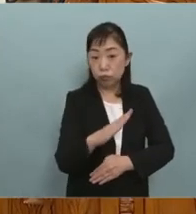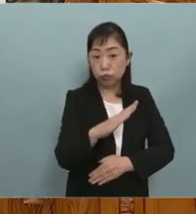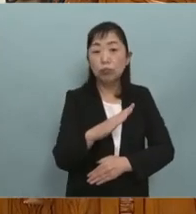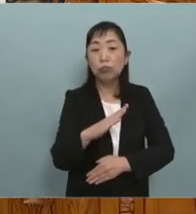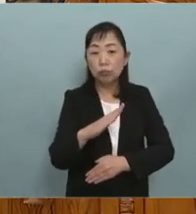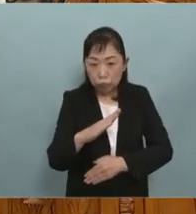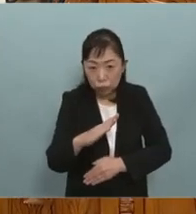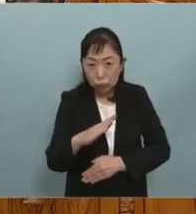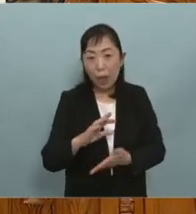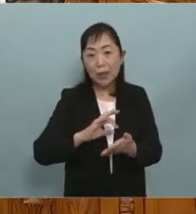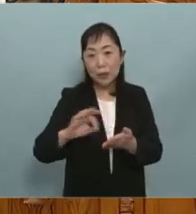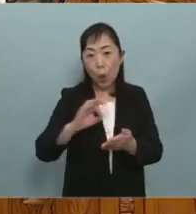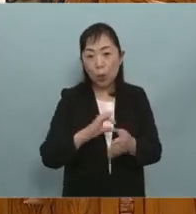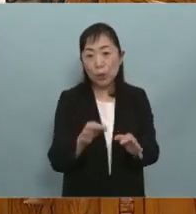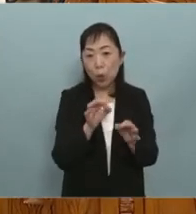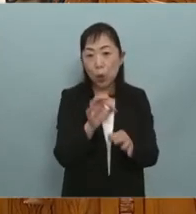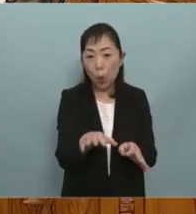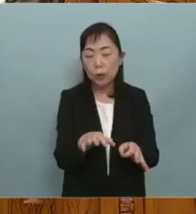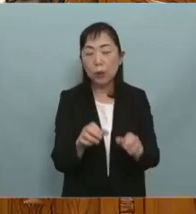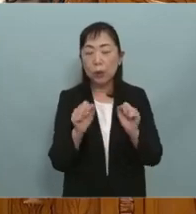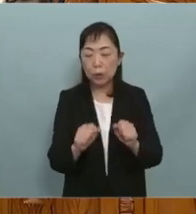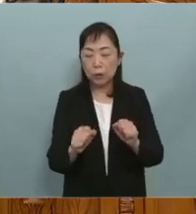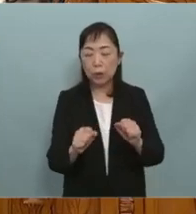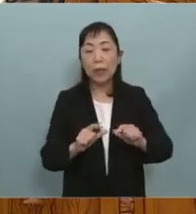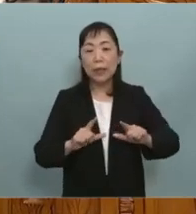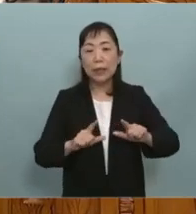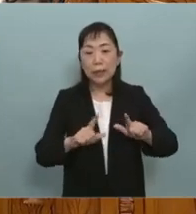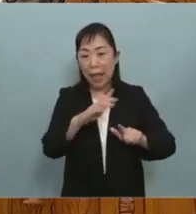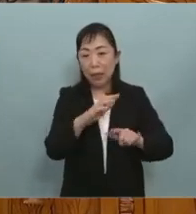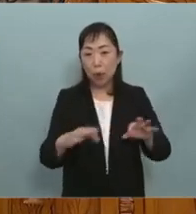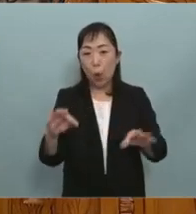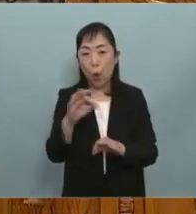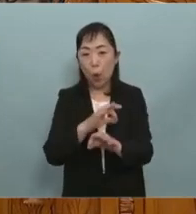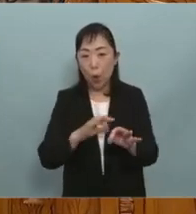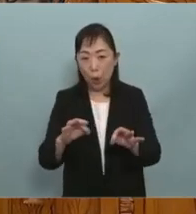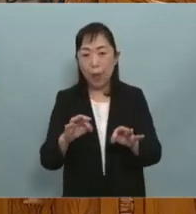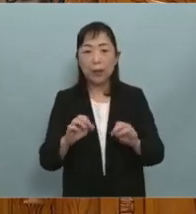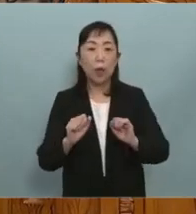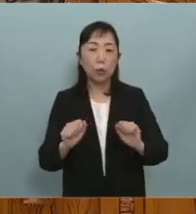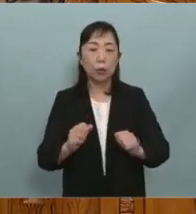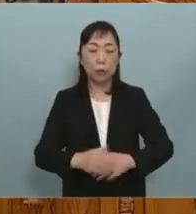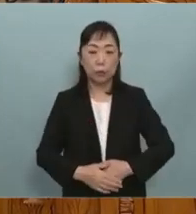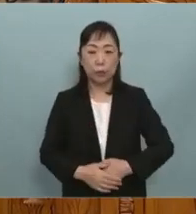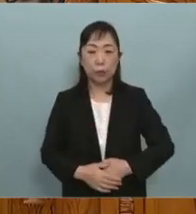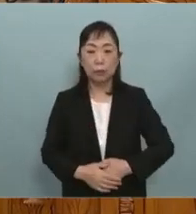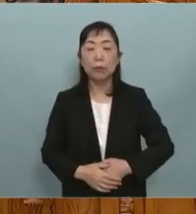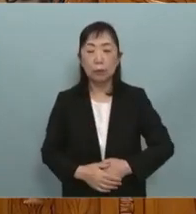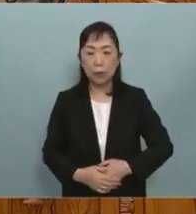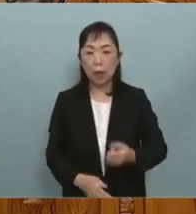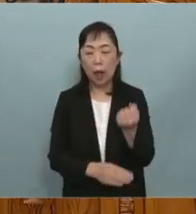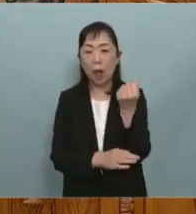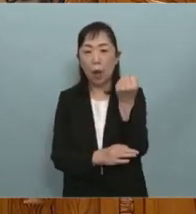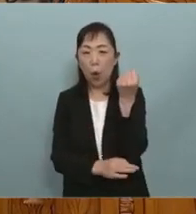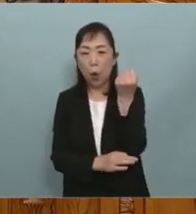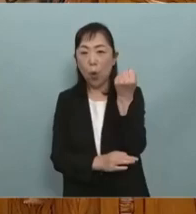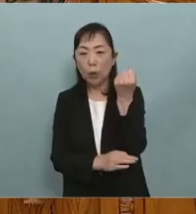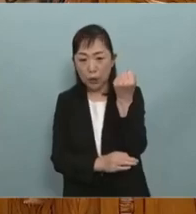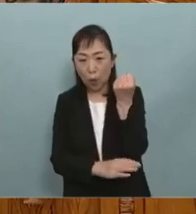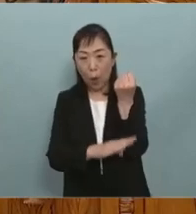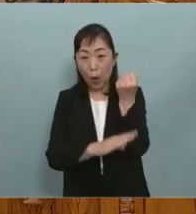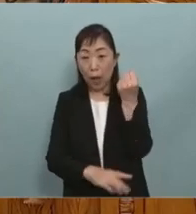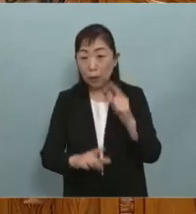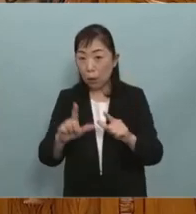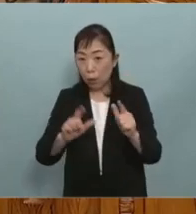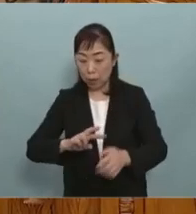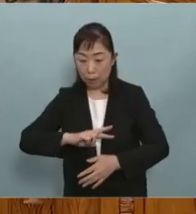最大化する成長型経済を実現しますこのためコストカット型経済から